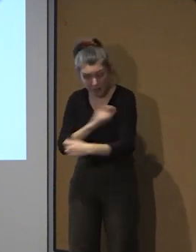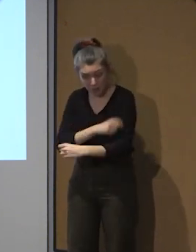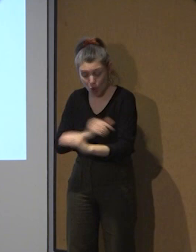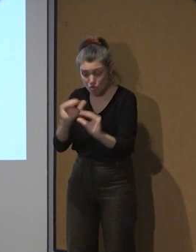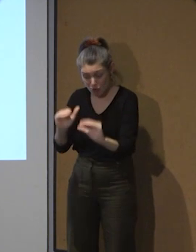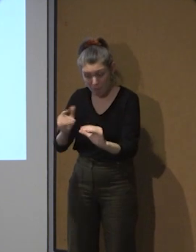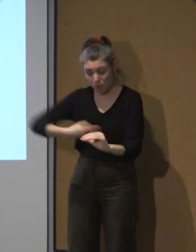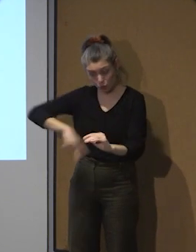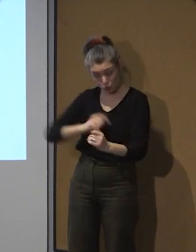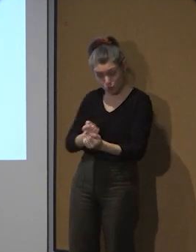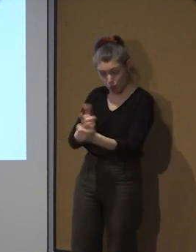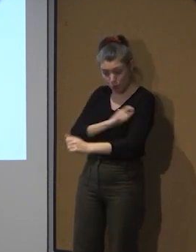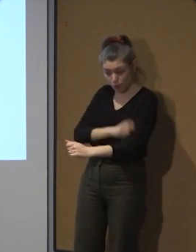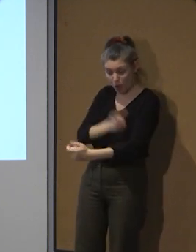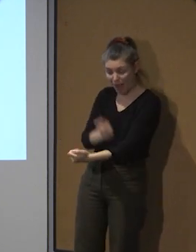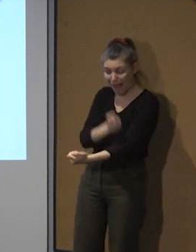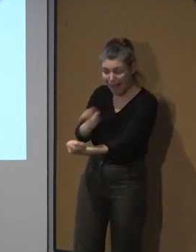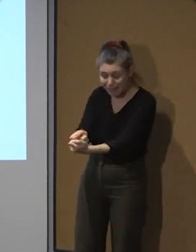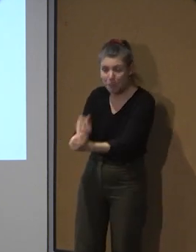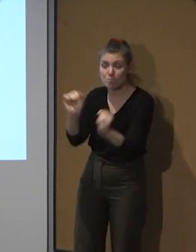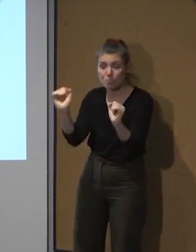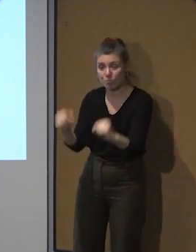on a, après, à l'échelle